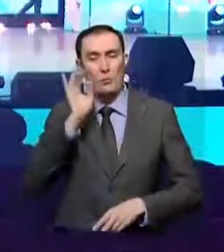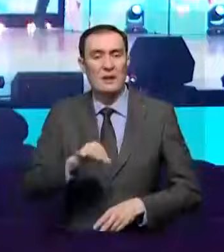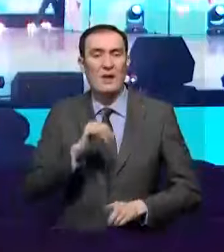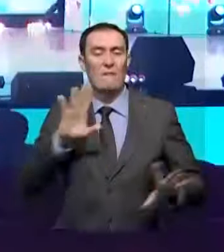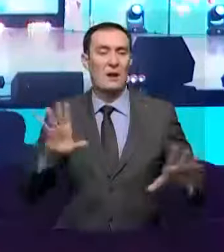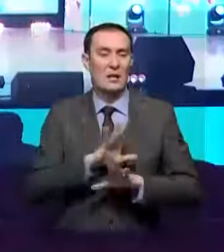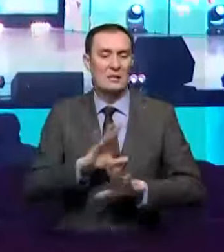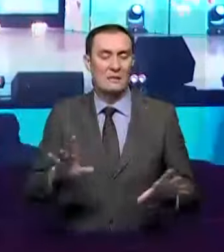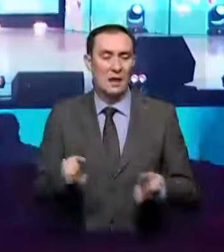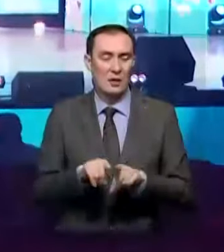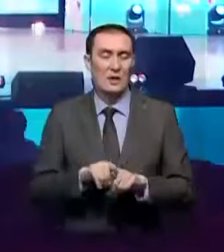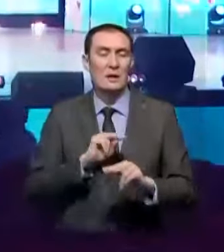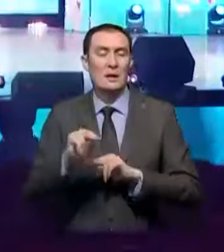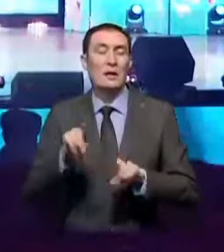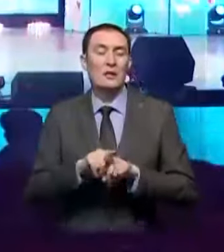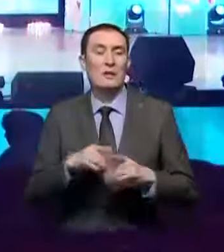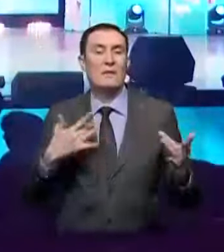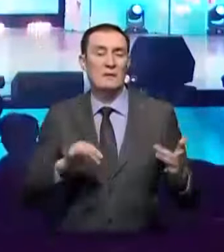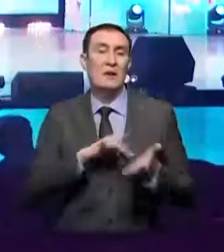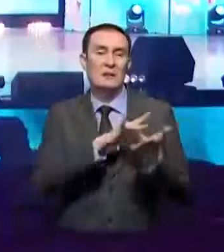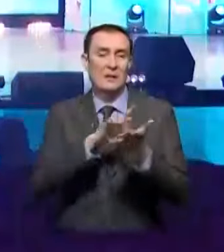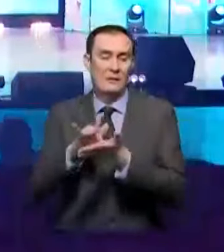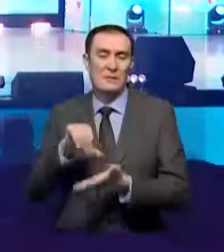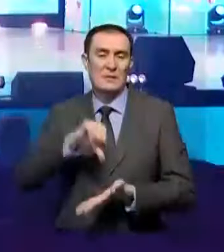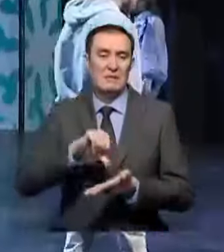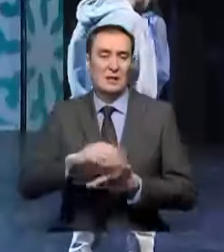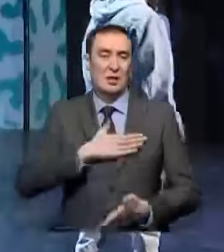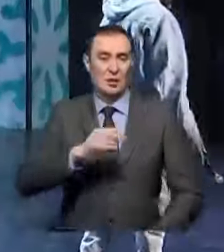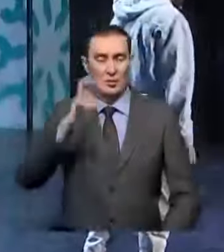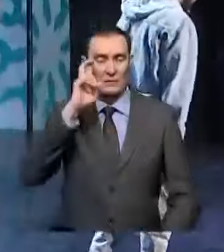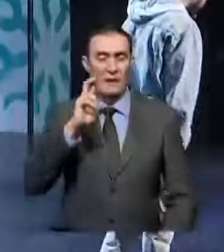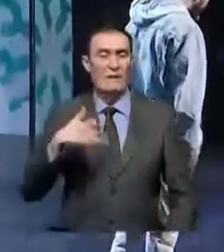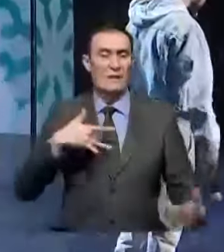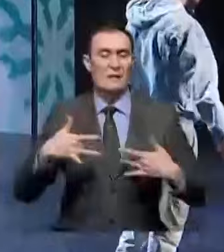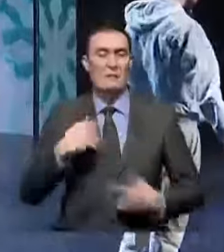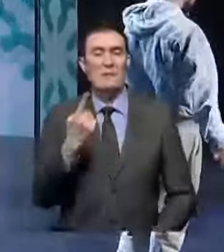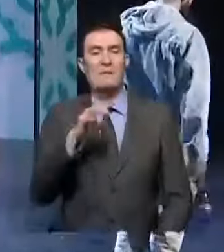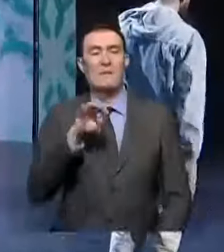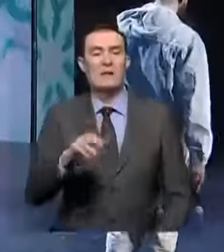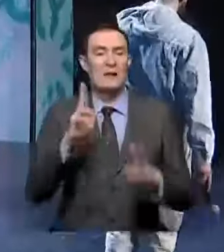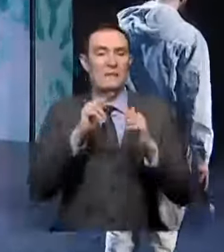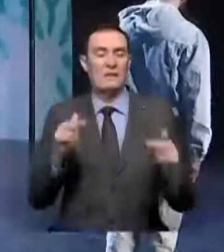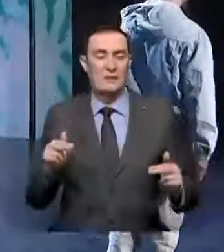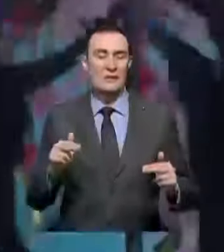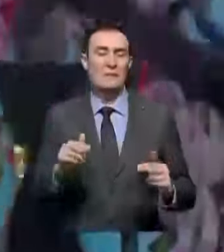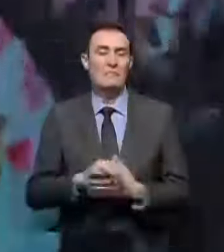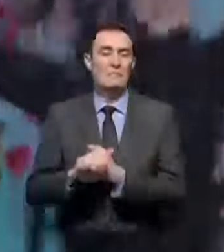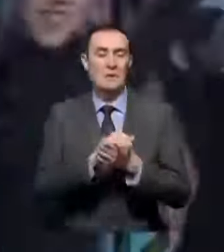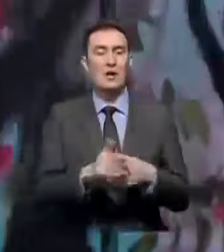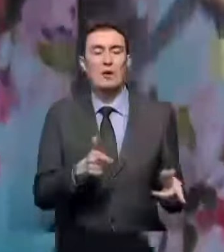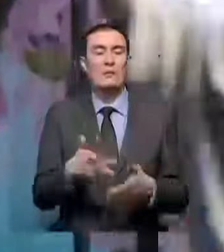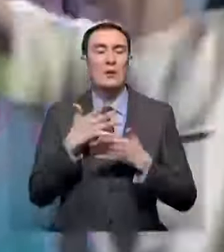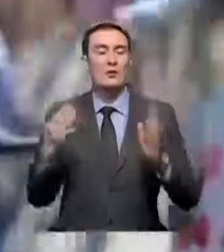вокалистов, инструменталистов и гастролировать, представлять нашу страну. Концерту к 1 марта во Дворце мира и согласия готовят